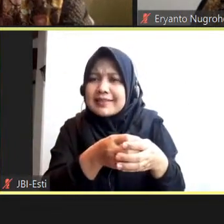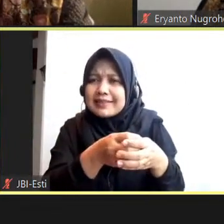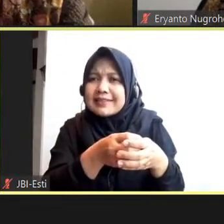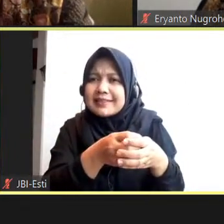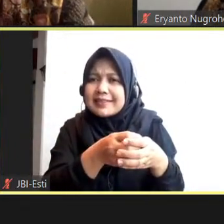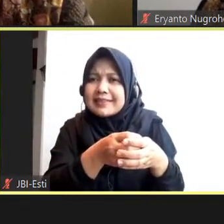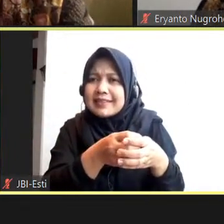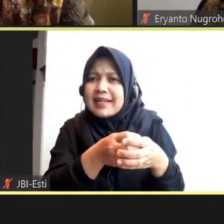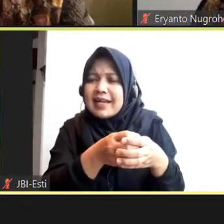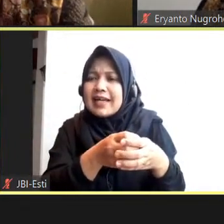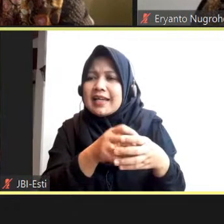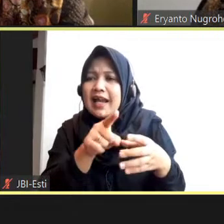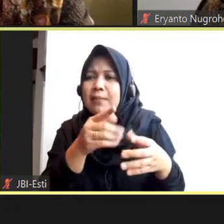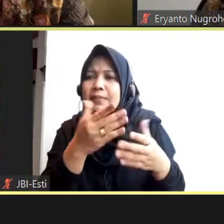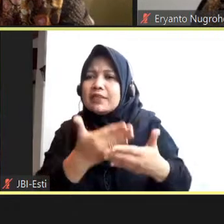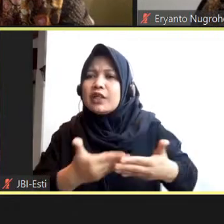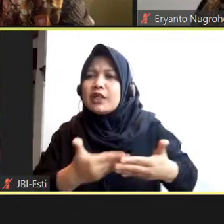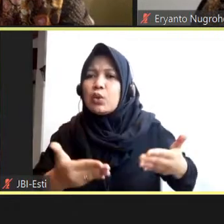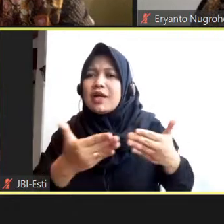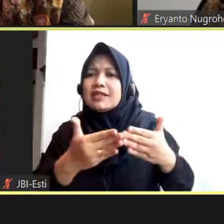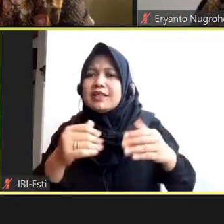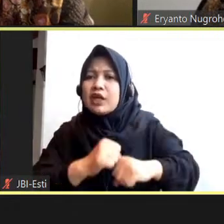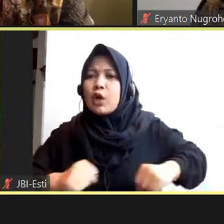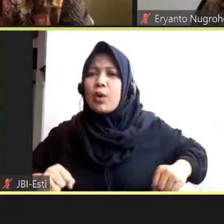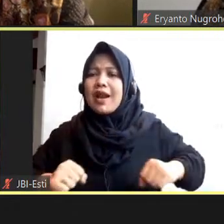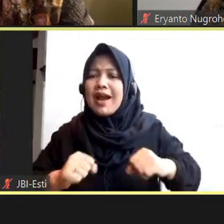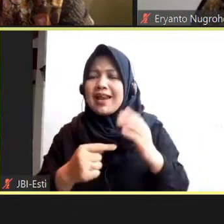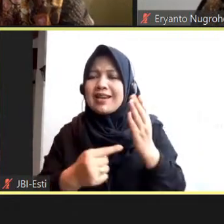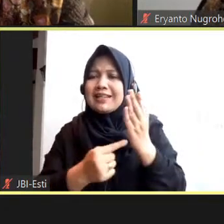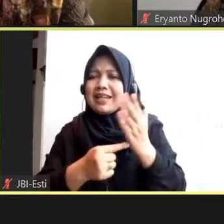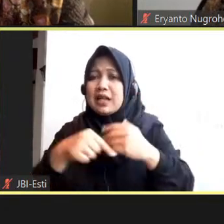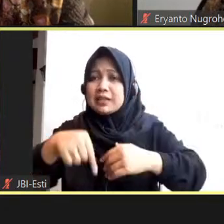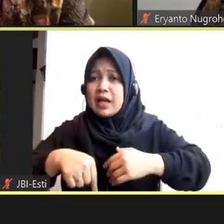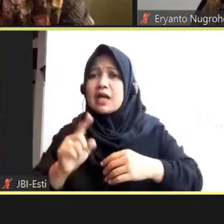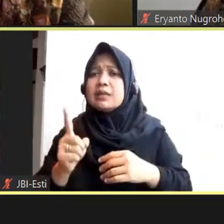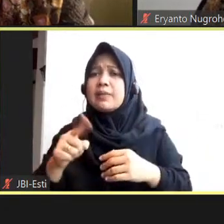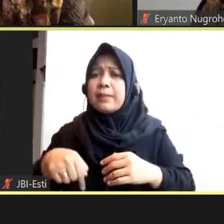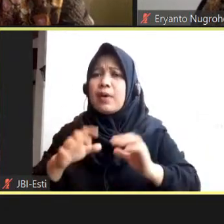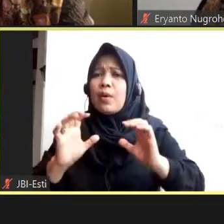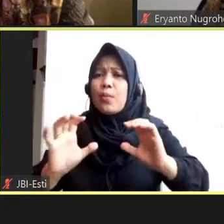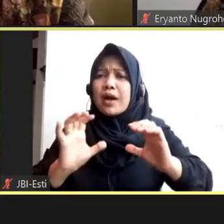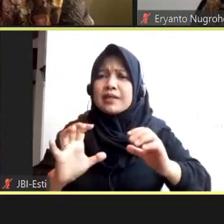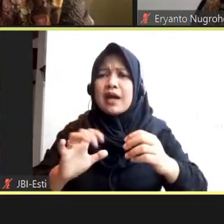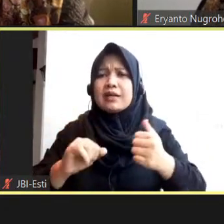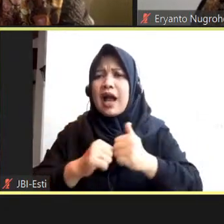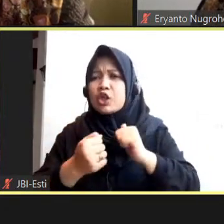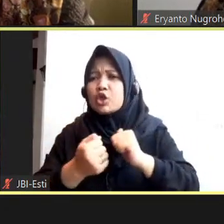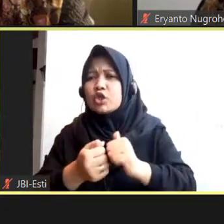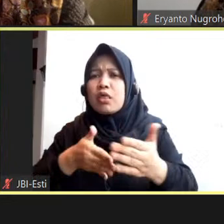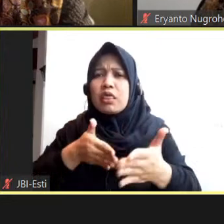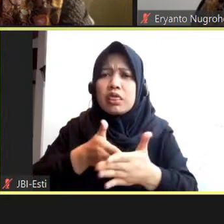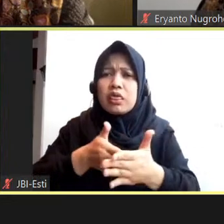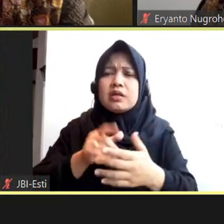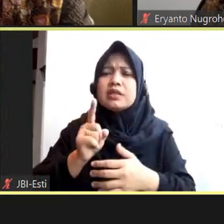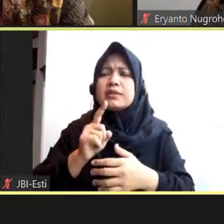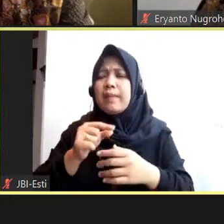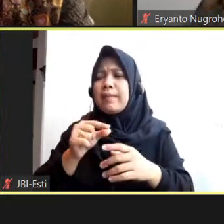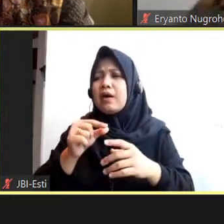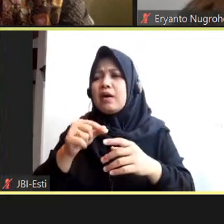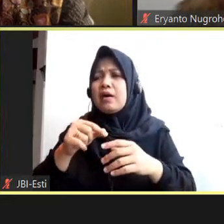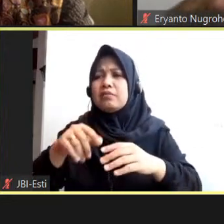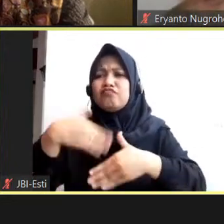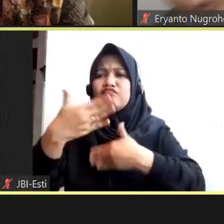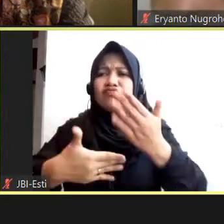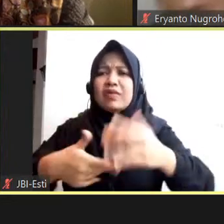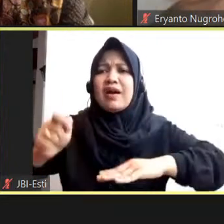digital saat ini, mengingat banyak kasus digital yang dialami mentok di penegak hukum dalam penanganannya, tak sampai ke peradilan khususnya